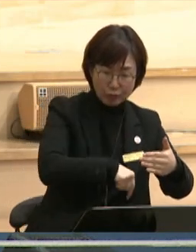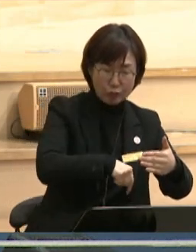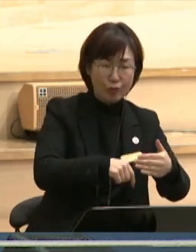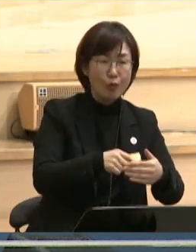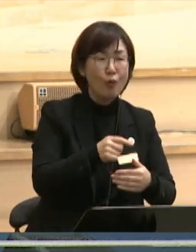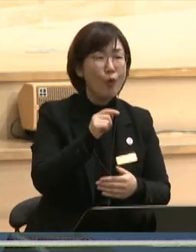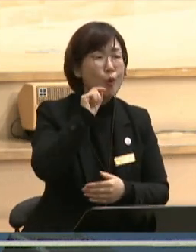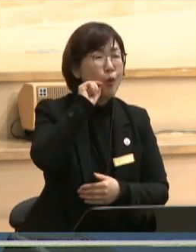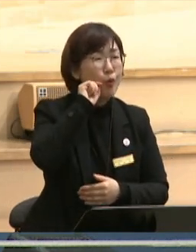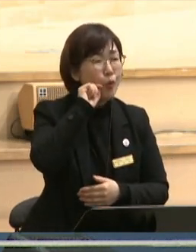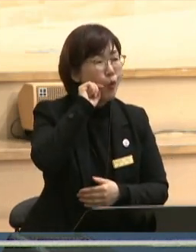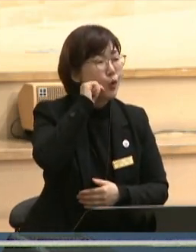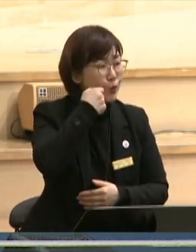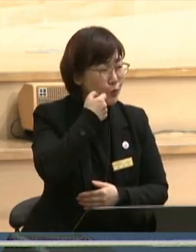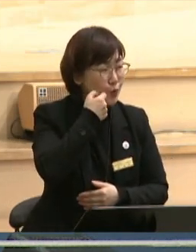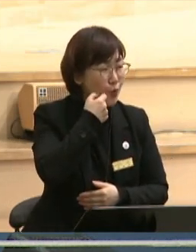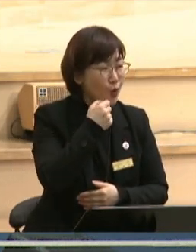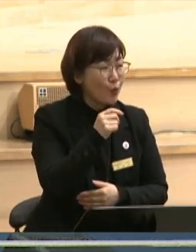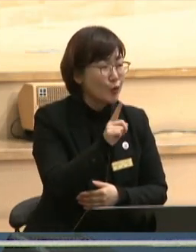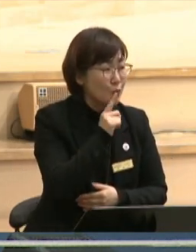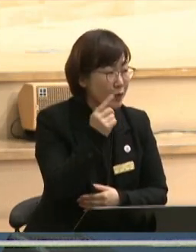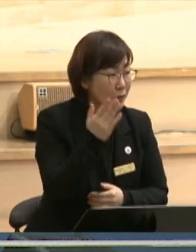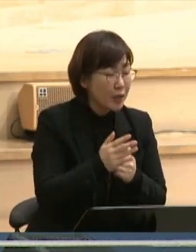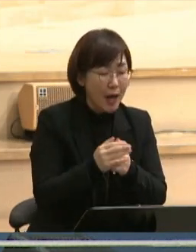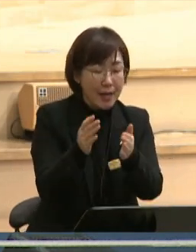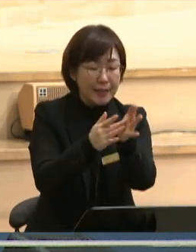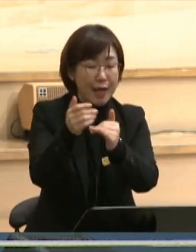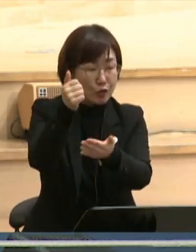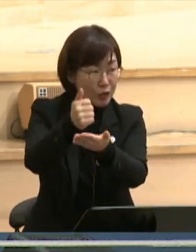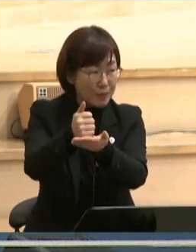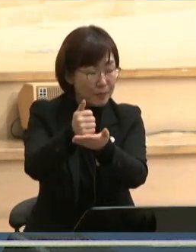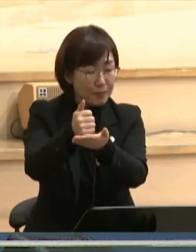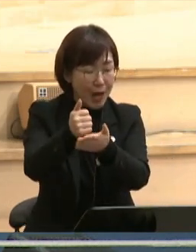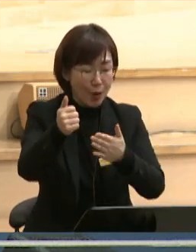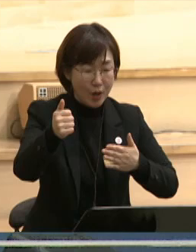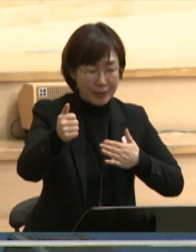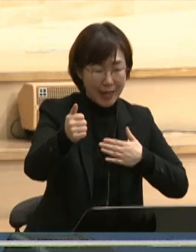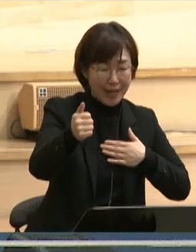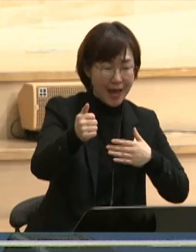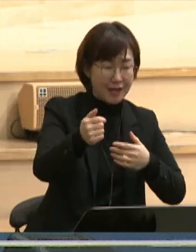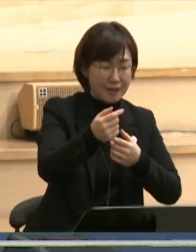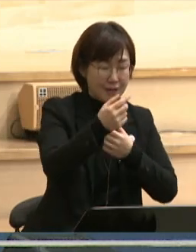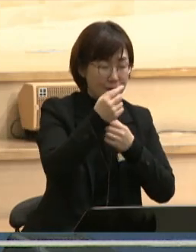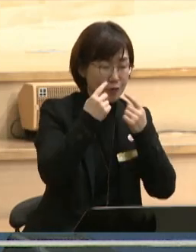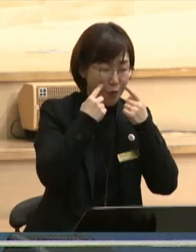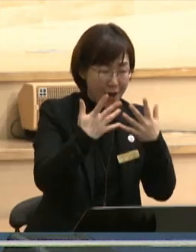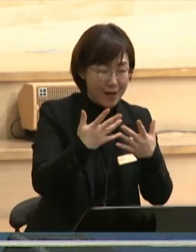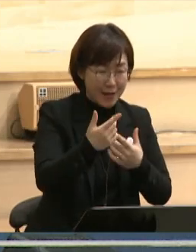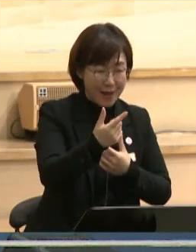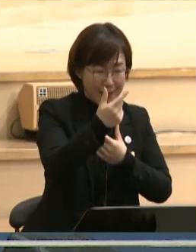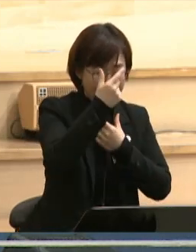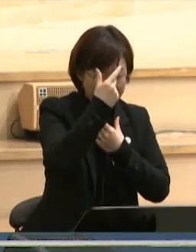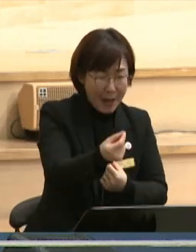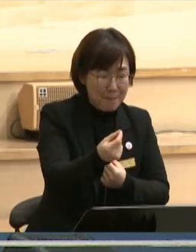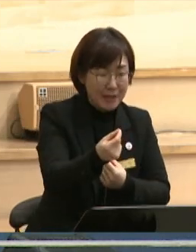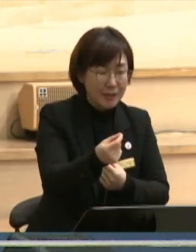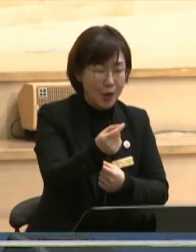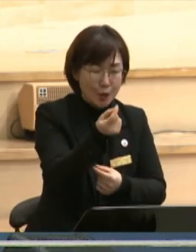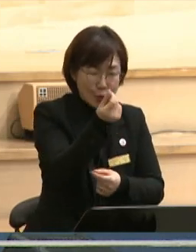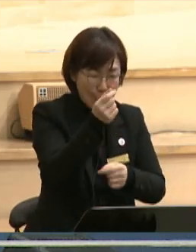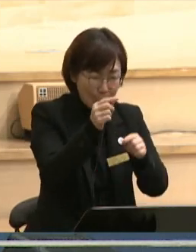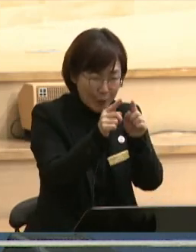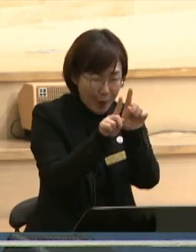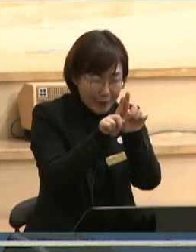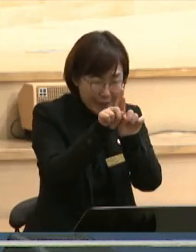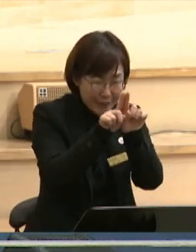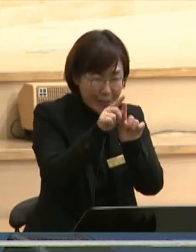것은 어떠한 상태가 되어야 되냐면 예수님과 우리가 정확하게 일치리려서 한 치의 오차도